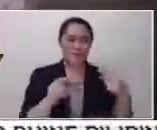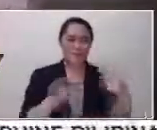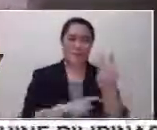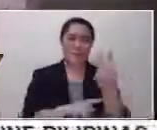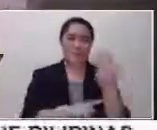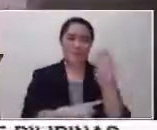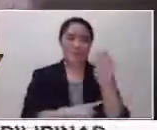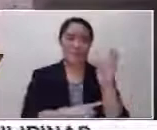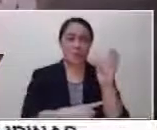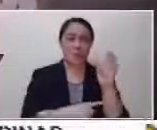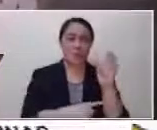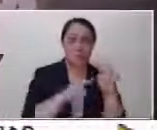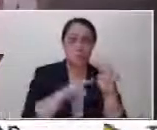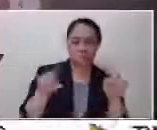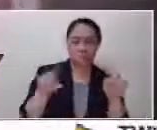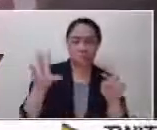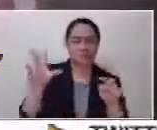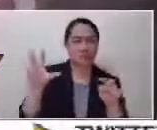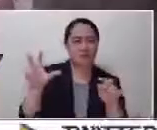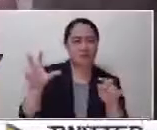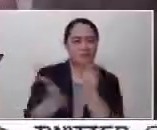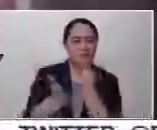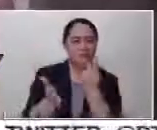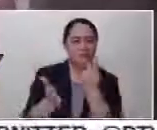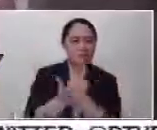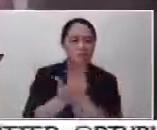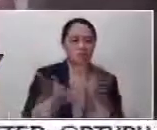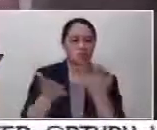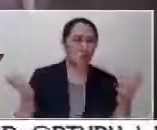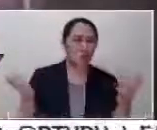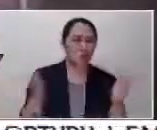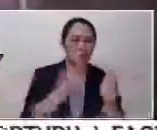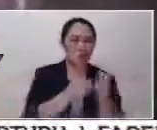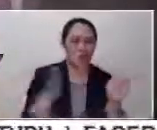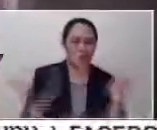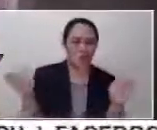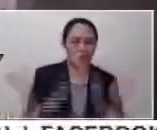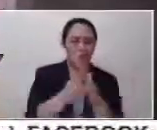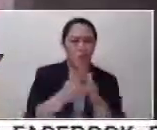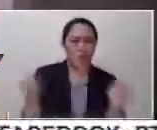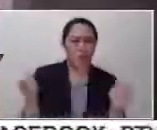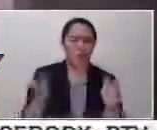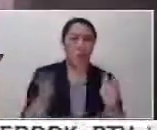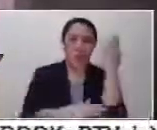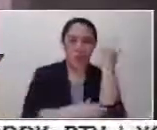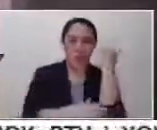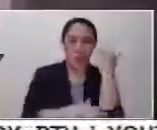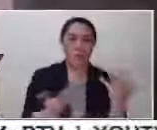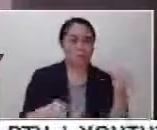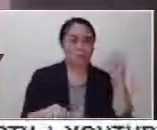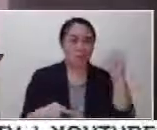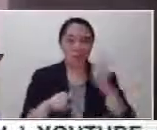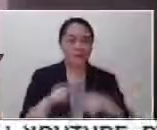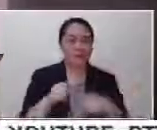Sa ngayon, 190 pa eh. So, hindi pa kayanin. Mag-270 kami sa